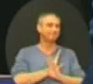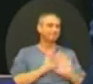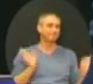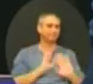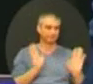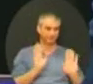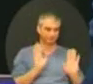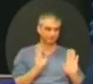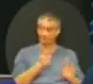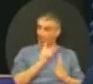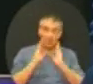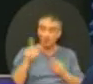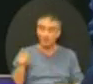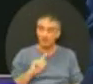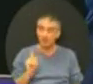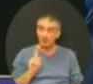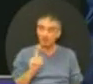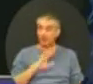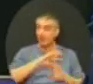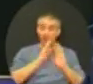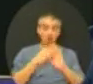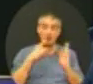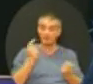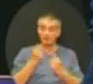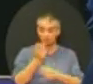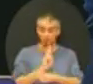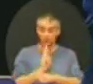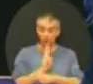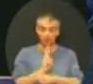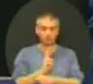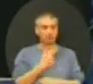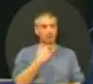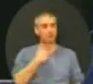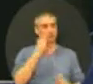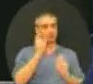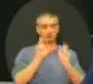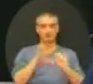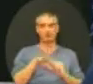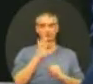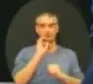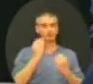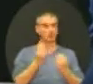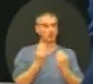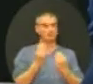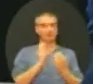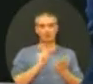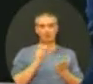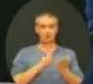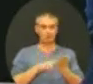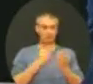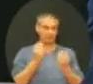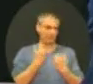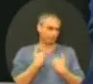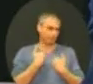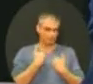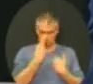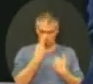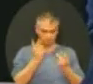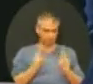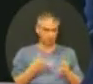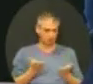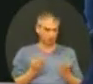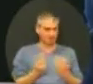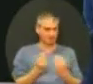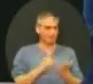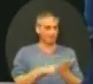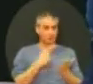עכשיו אני רוצה להגיד לך... אתה לא מאמין להם. אתה אומר, יכול להיות שכל מה שיפורסם זה שקר גס. יכולים למצוא את הדבר הנכון בדברים שאנחנו רואים שיש בהם